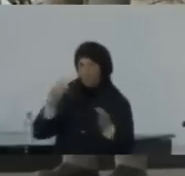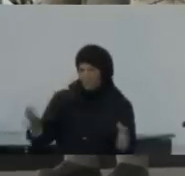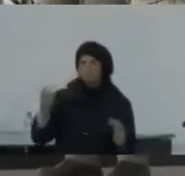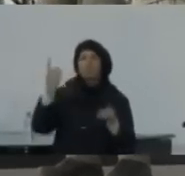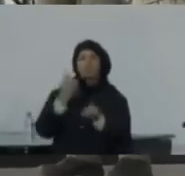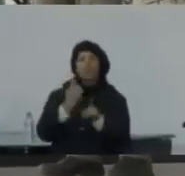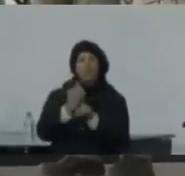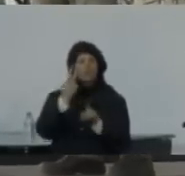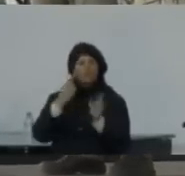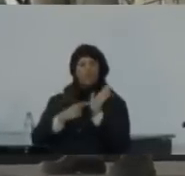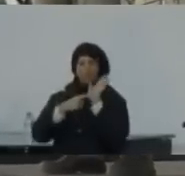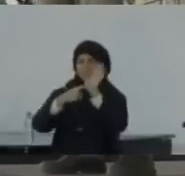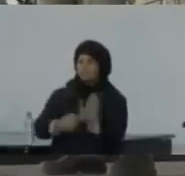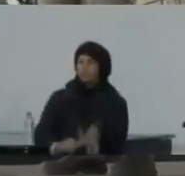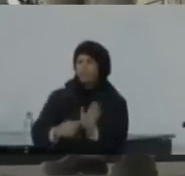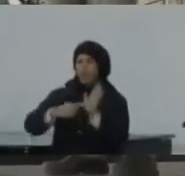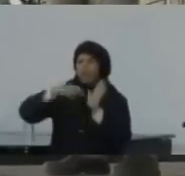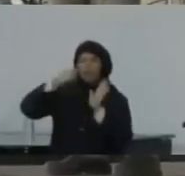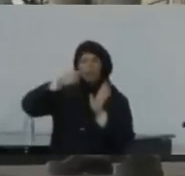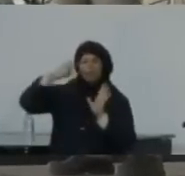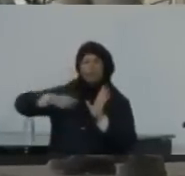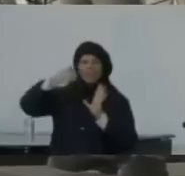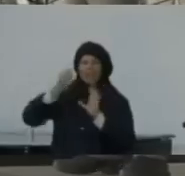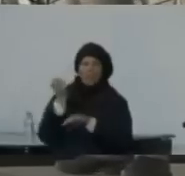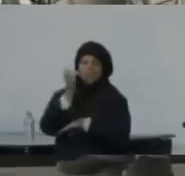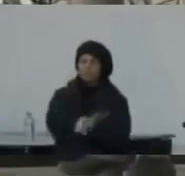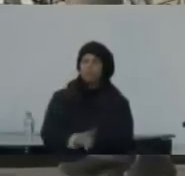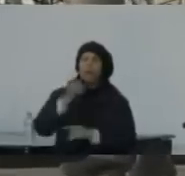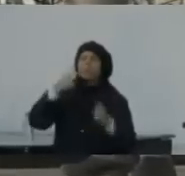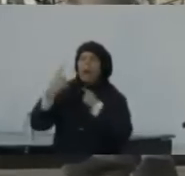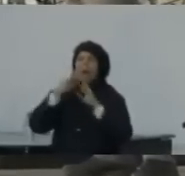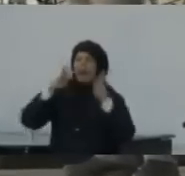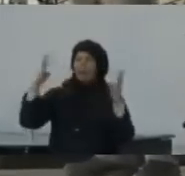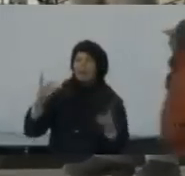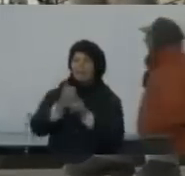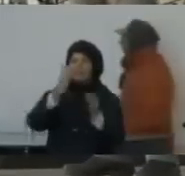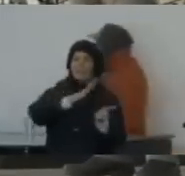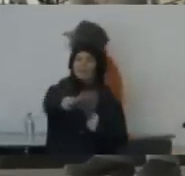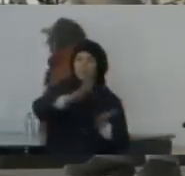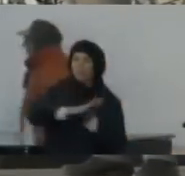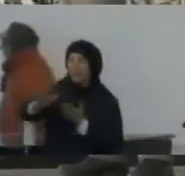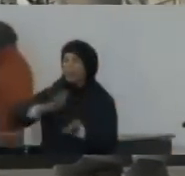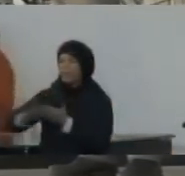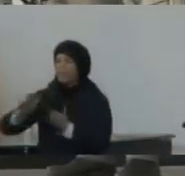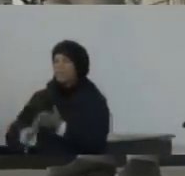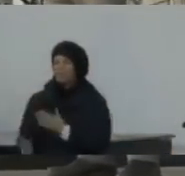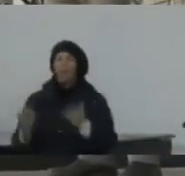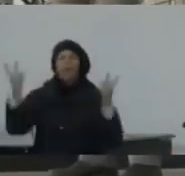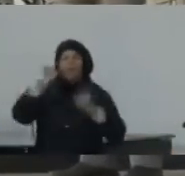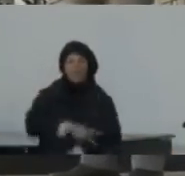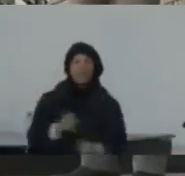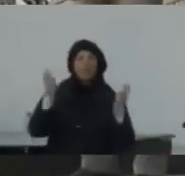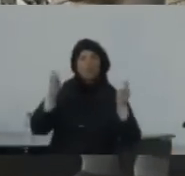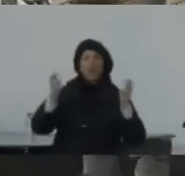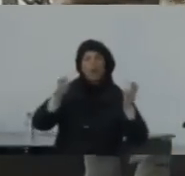V-Day, ve lo ricordate? Parlamento pulito, via i condannati dal Parlamento, non c'è stato un giornale che ha pubblicato la lista dei